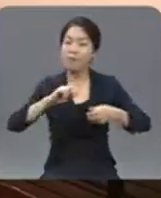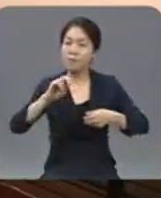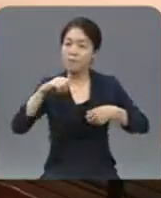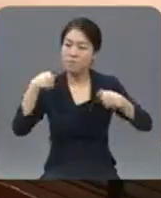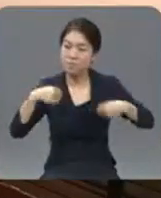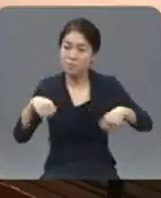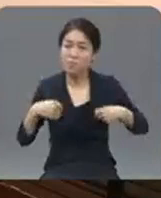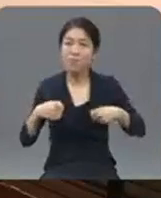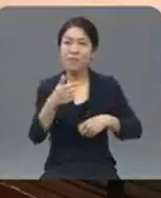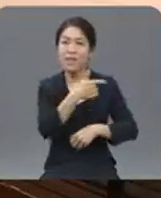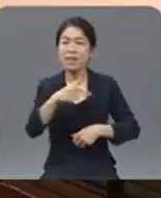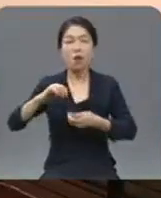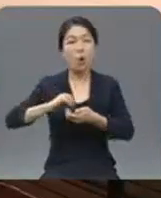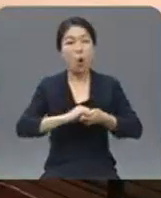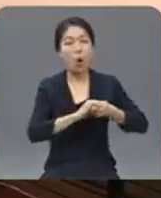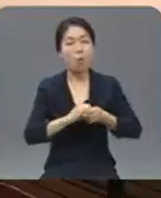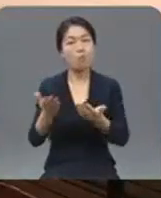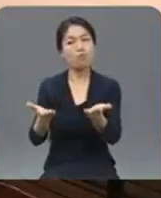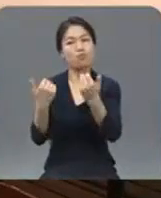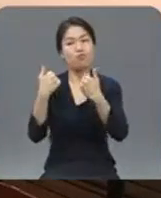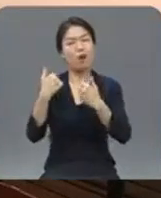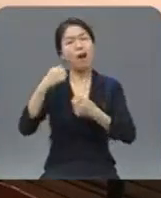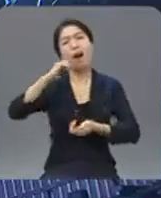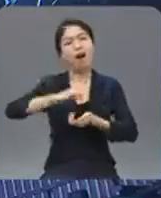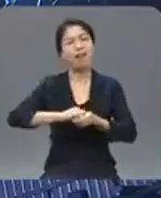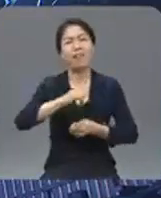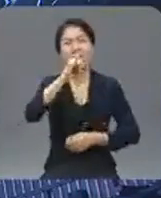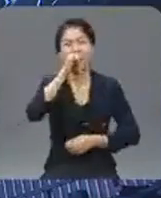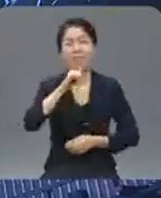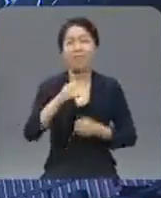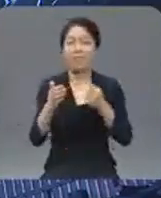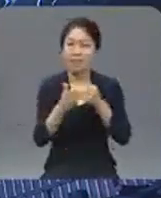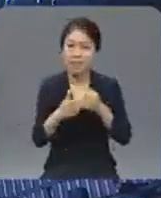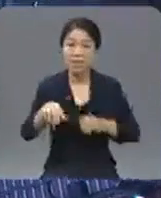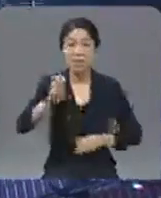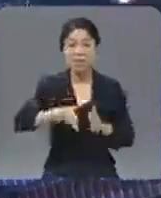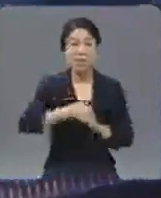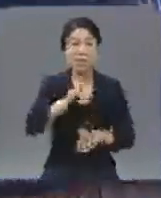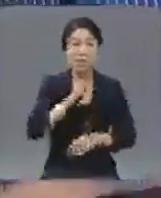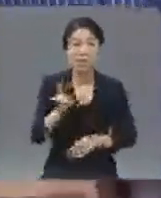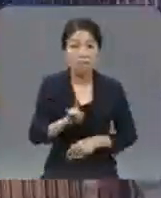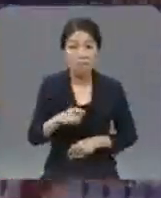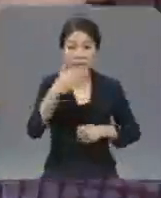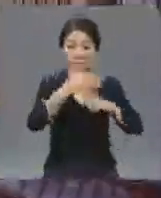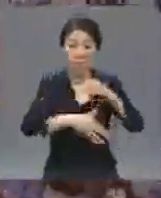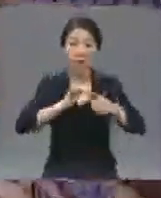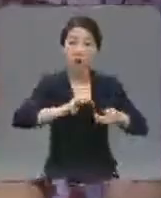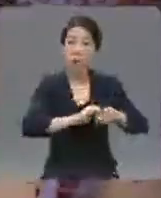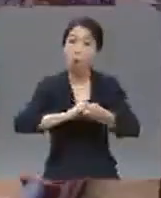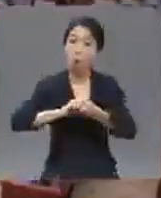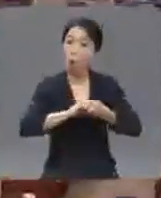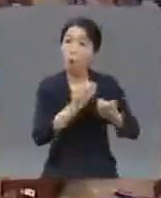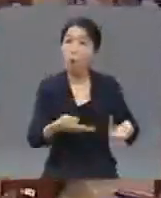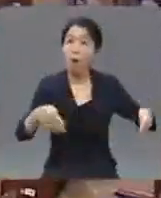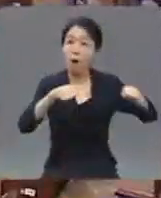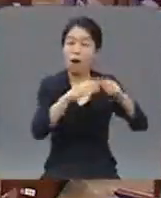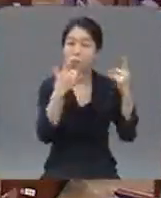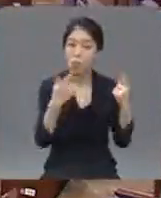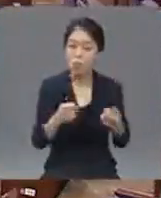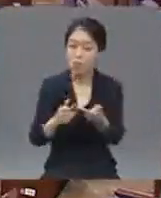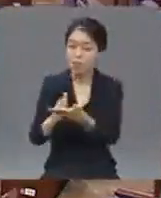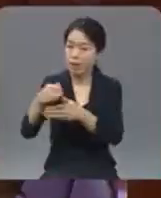오페라 등을 유치하기 어려운 한계는 여전합니다이 때문에 광주시는 대구의 오페라하우스 같은 전문